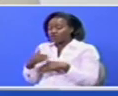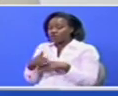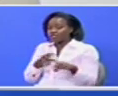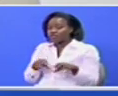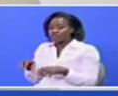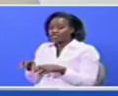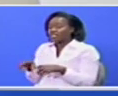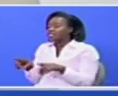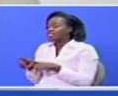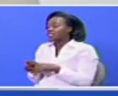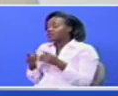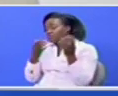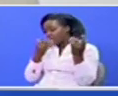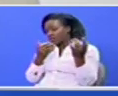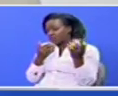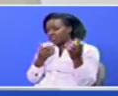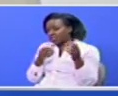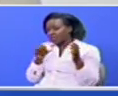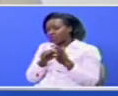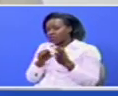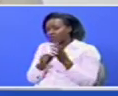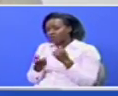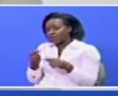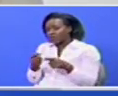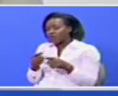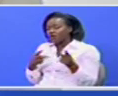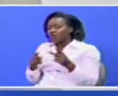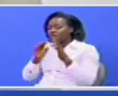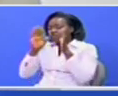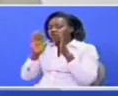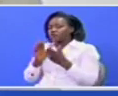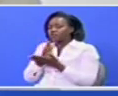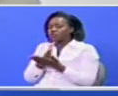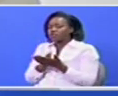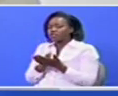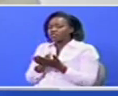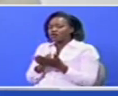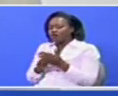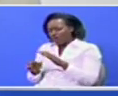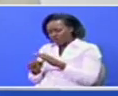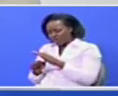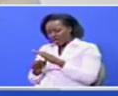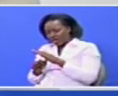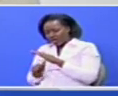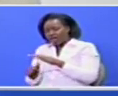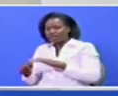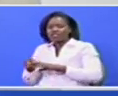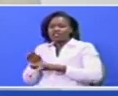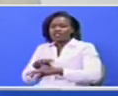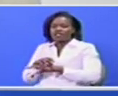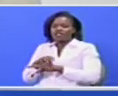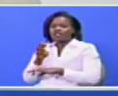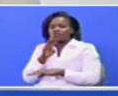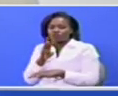pia utarajie inaweza kupata shida hiyo. Na la muhimu ni wewe kujua sehemu ya maji, sehemu za chini ni wapi, maji yanapita wapi. Na